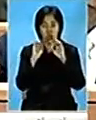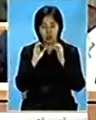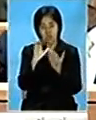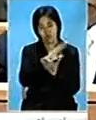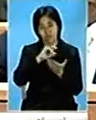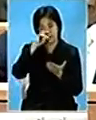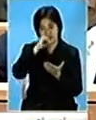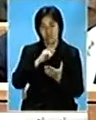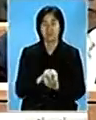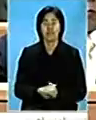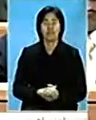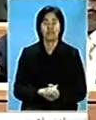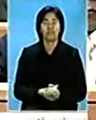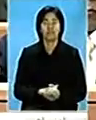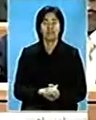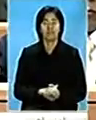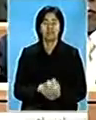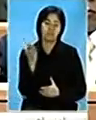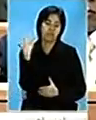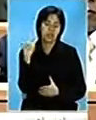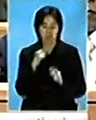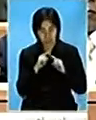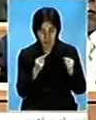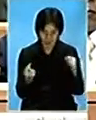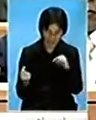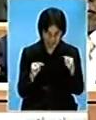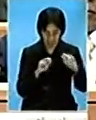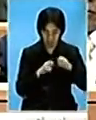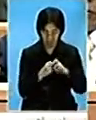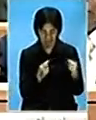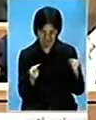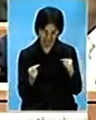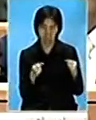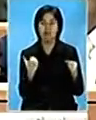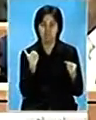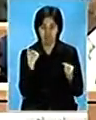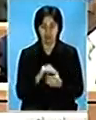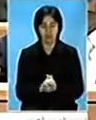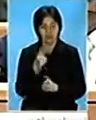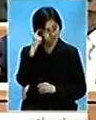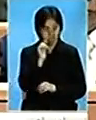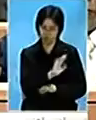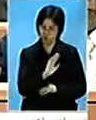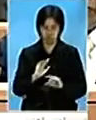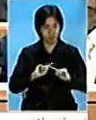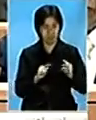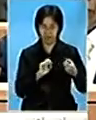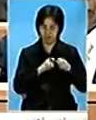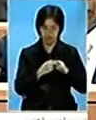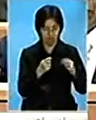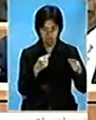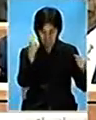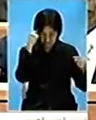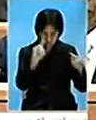ทยในวันนั้นเราก็มีการตกเถียงทางความคิดมีหลายคนก็ตกเถียงกัน